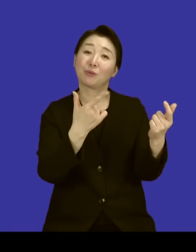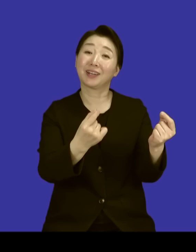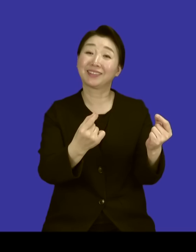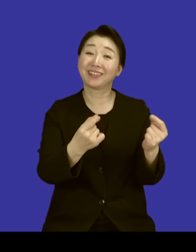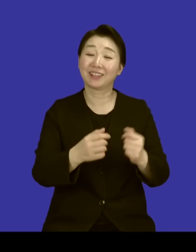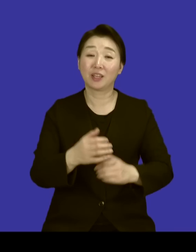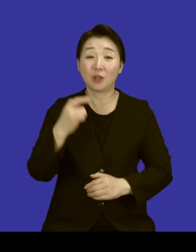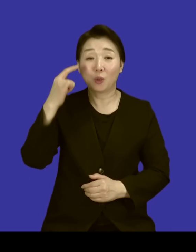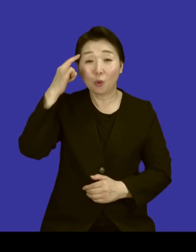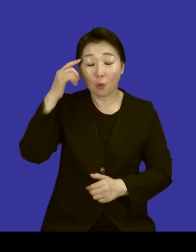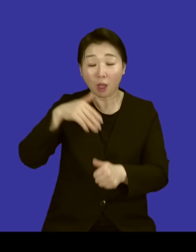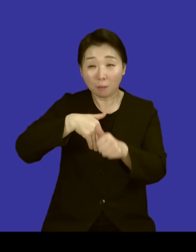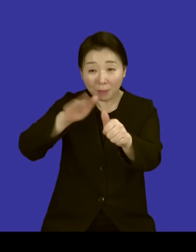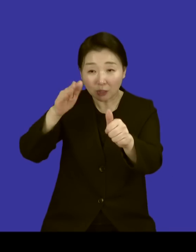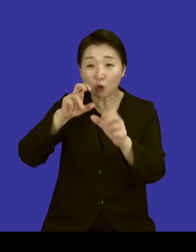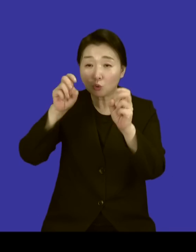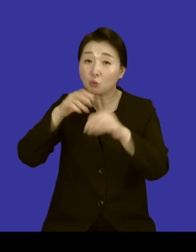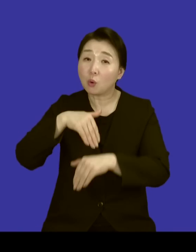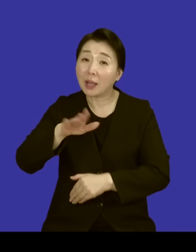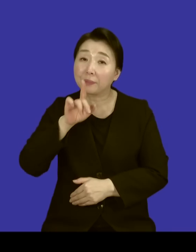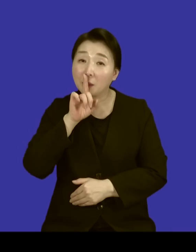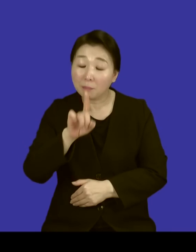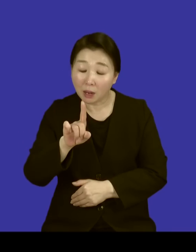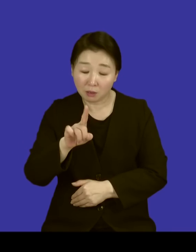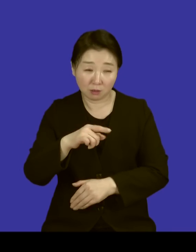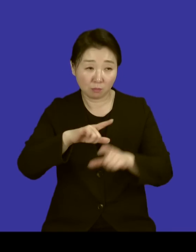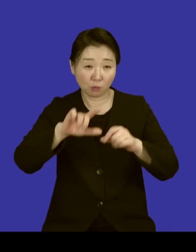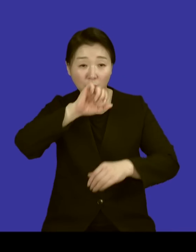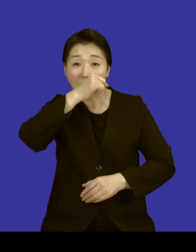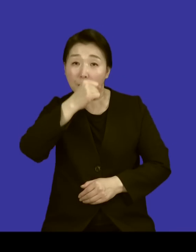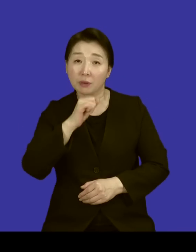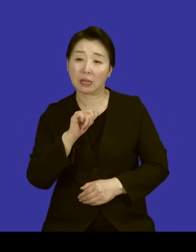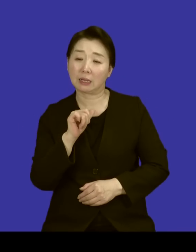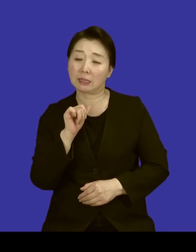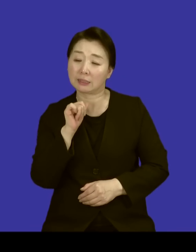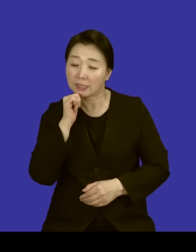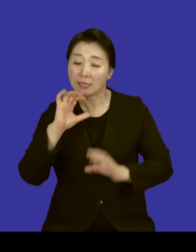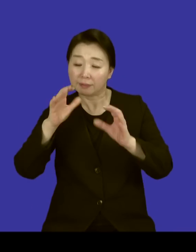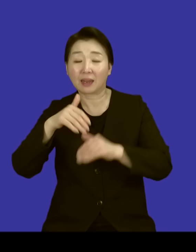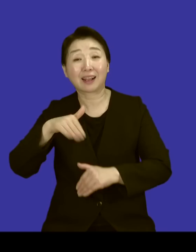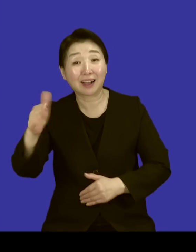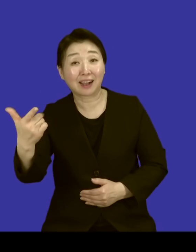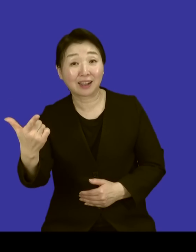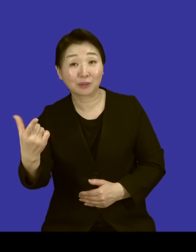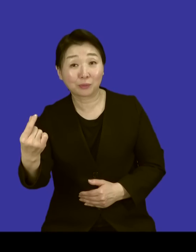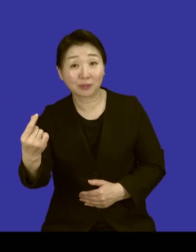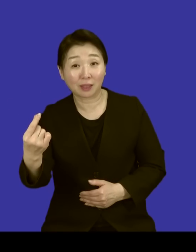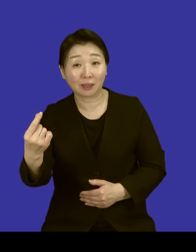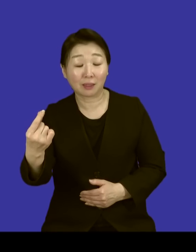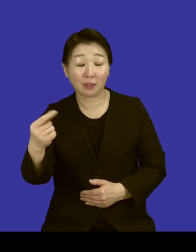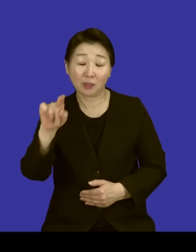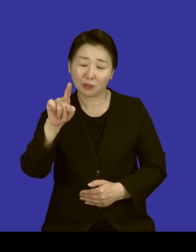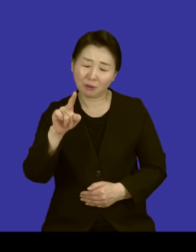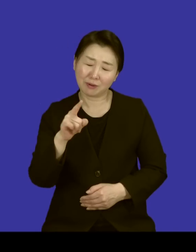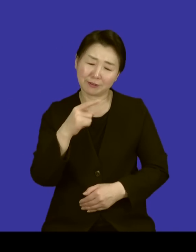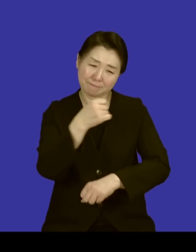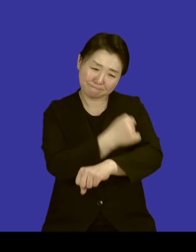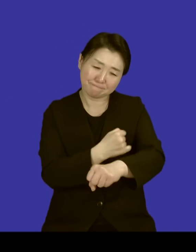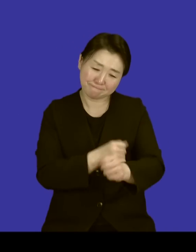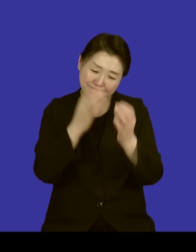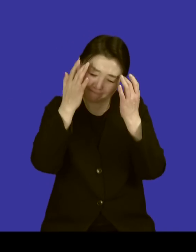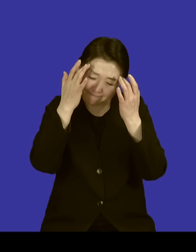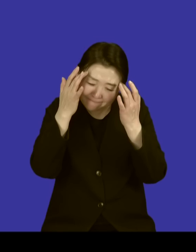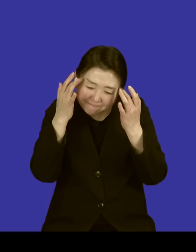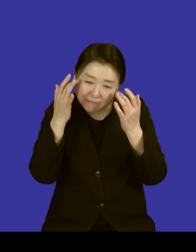보통 파송이 된다, 선교를 간다면 보통 아프리카나 어려운 나라들로 목사님들이 가시고 그곳에서 피땀 흘려서 그들을